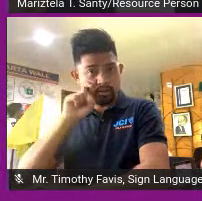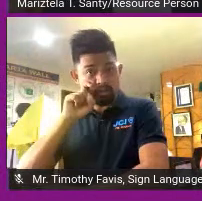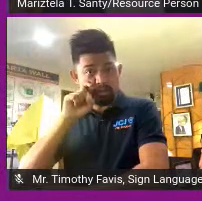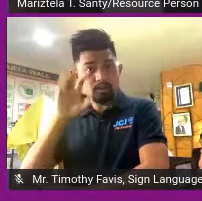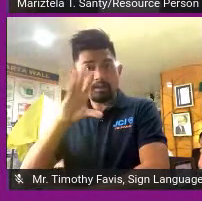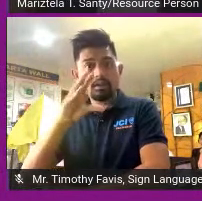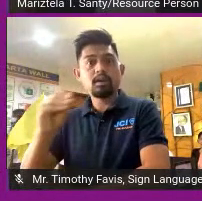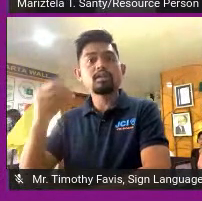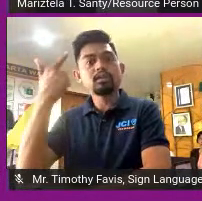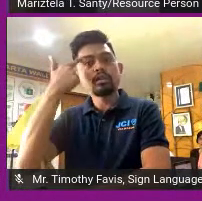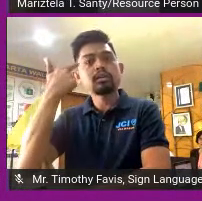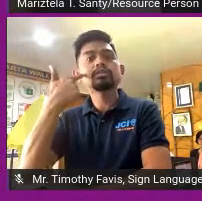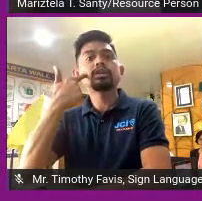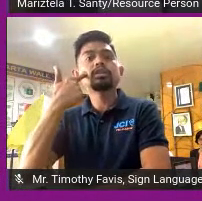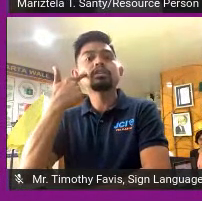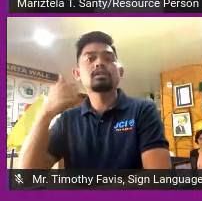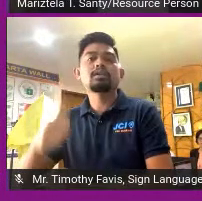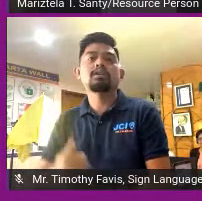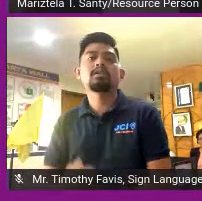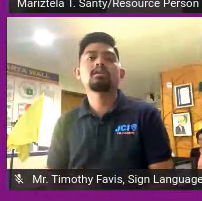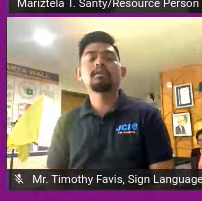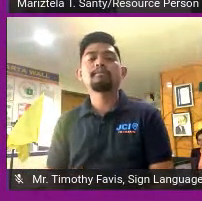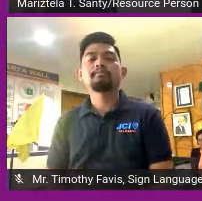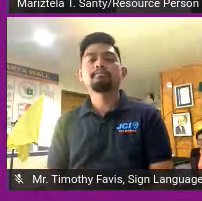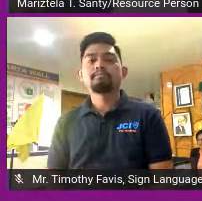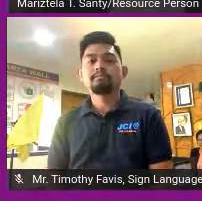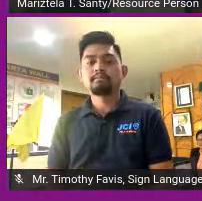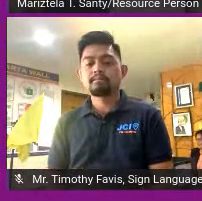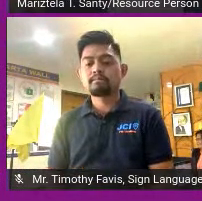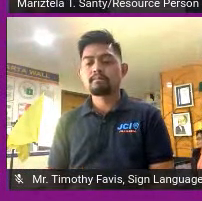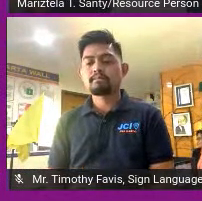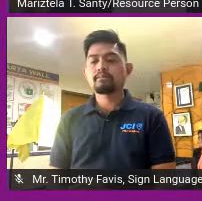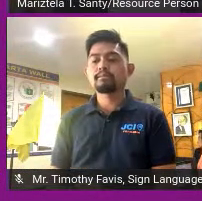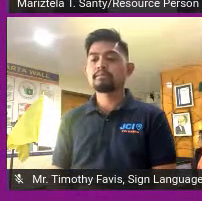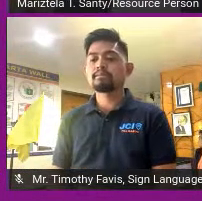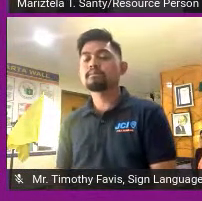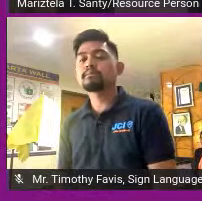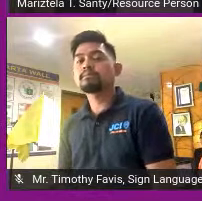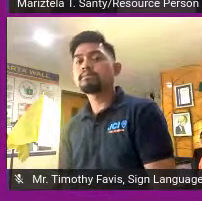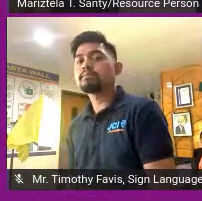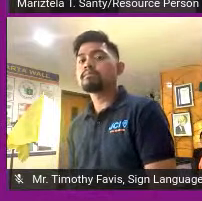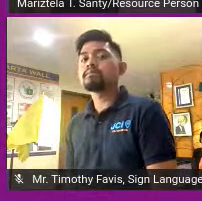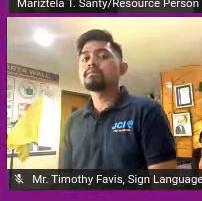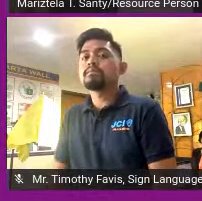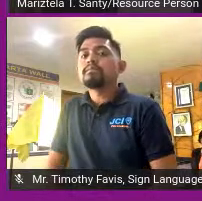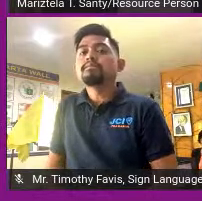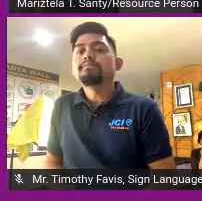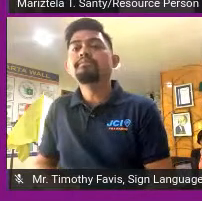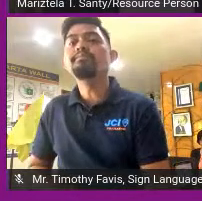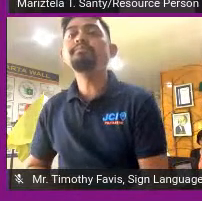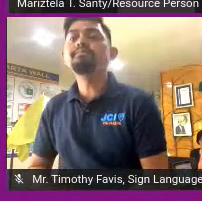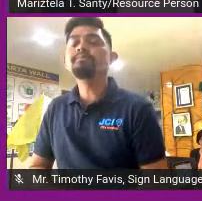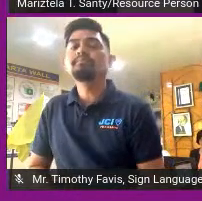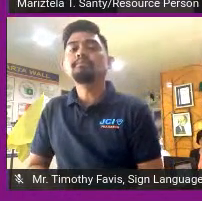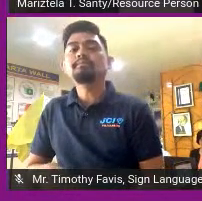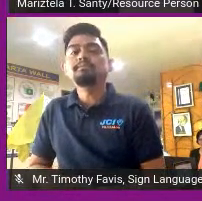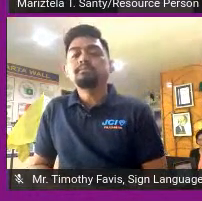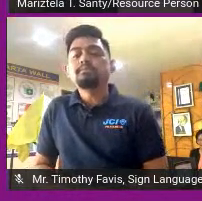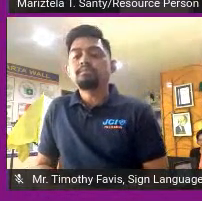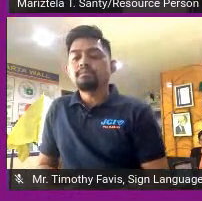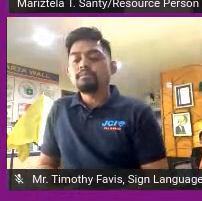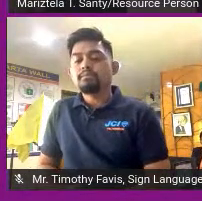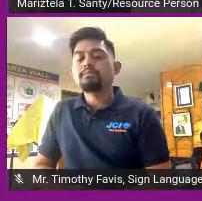Okay, may nag-comment po na if I could have Tagalog. Kasi there are some technical terms na we cannot really